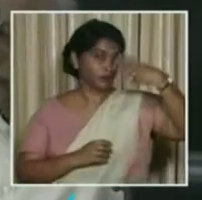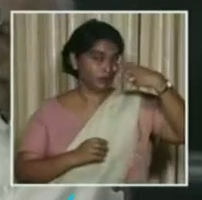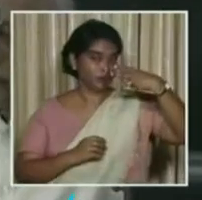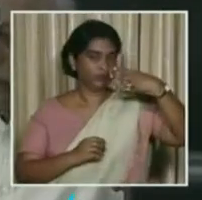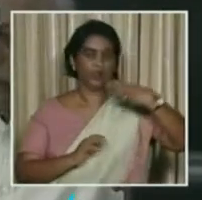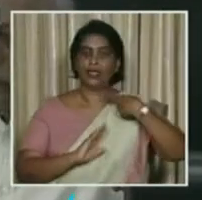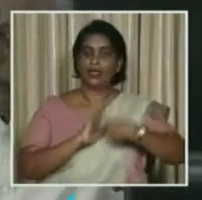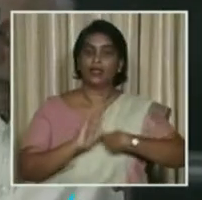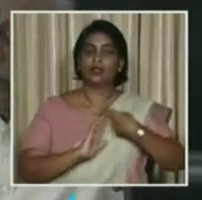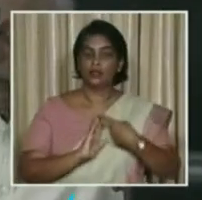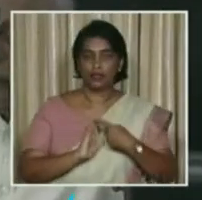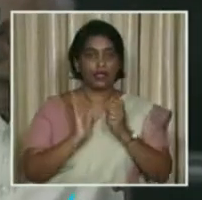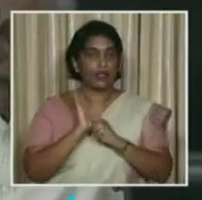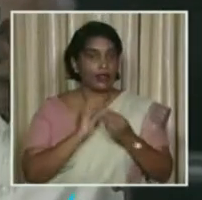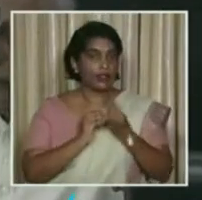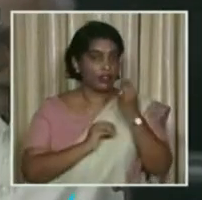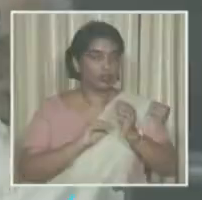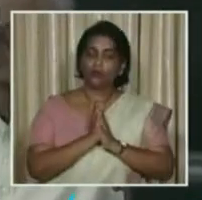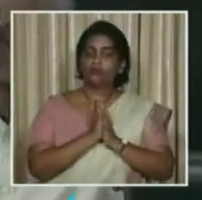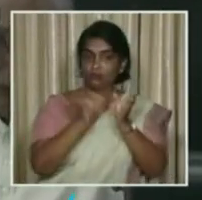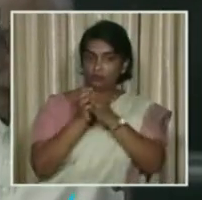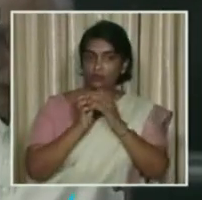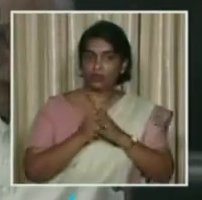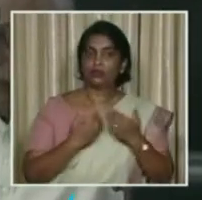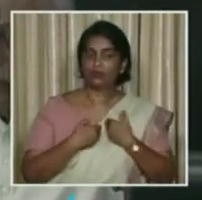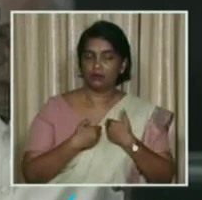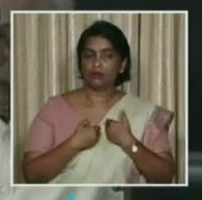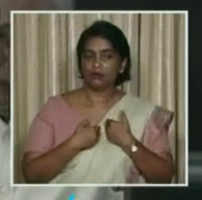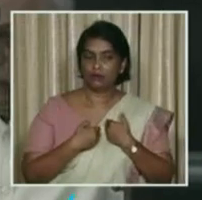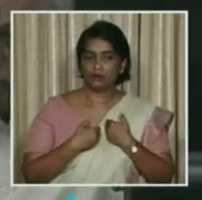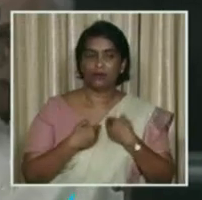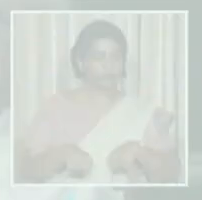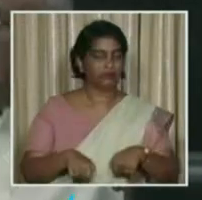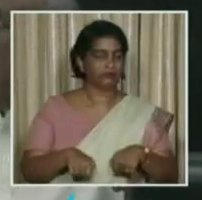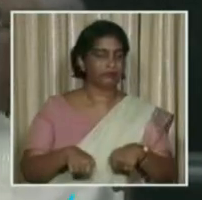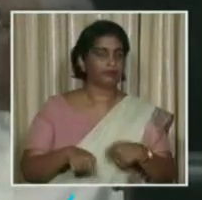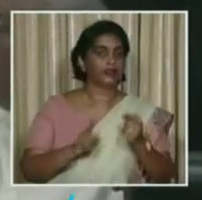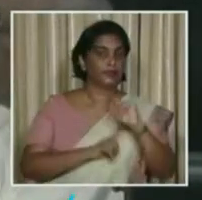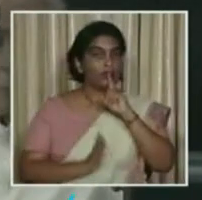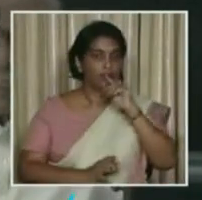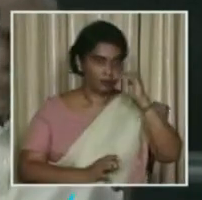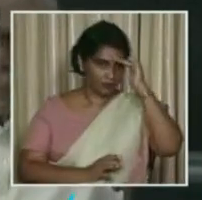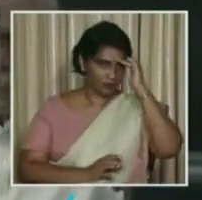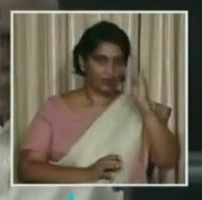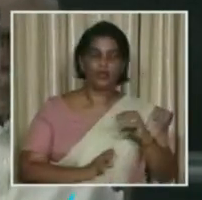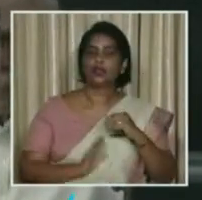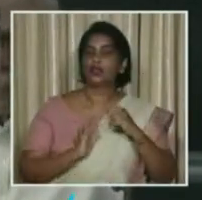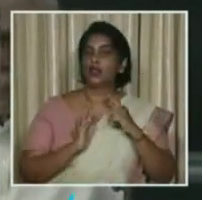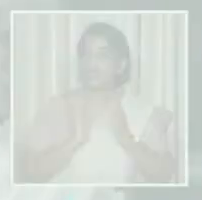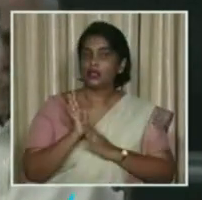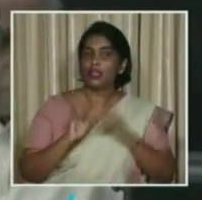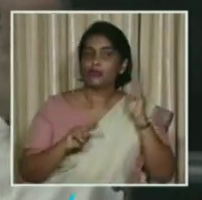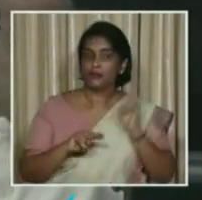කරන්න ලංකාවට ණය දුන්න හැම පාර්ශ්වයකටම මම එවලා තියෙන විවෘත ලිපියත් සභාගත කරනවා ජාත්‍යන්තර